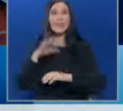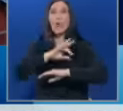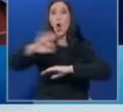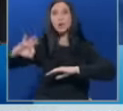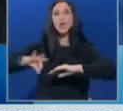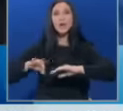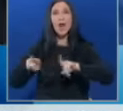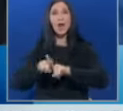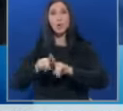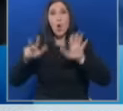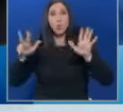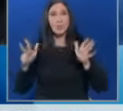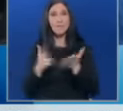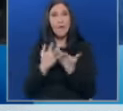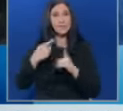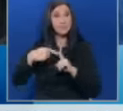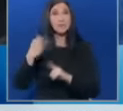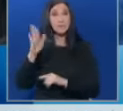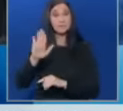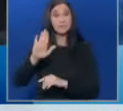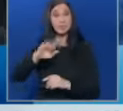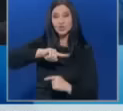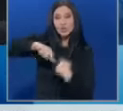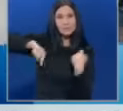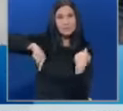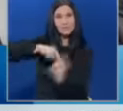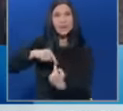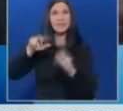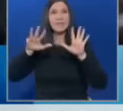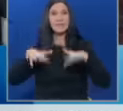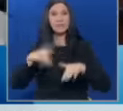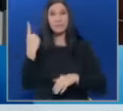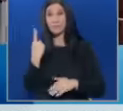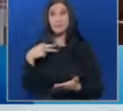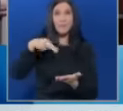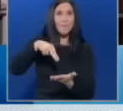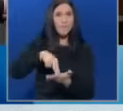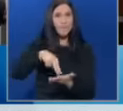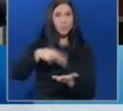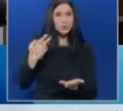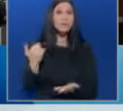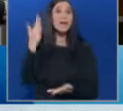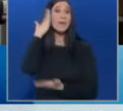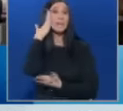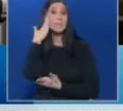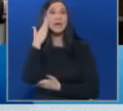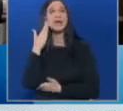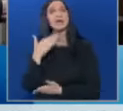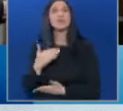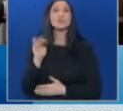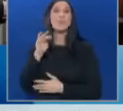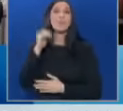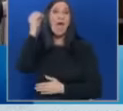като 18-месечна, като те ще се сменят на 9 месеца. Първи позицията на премиер ще заеме академик Денков